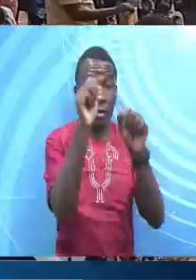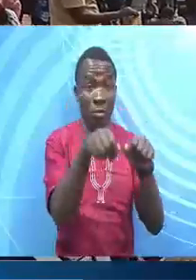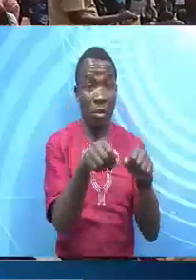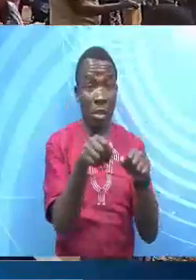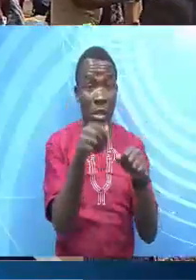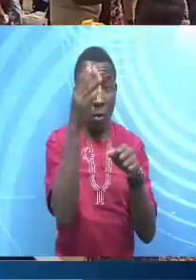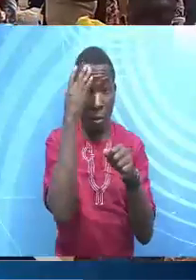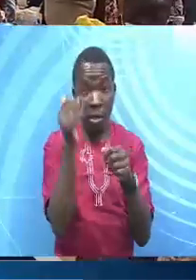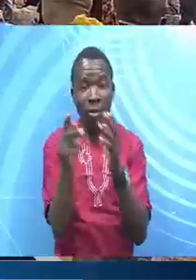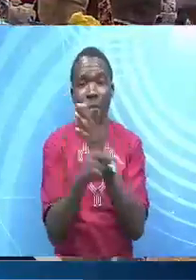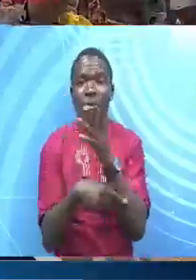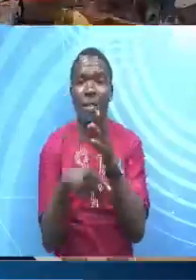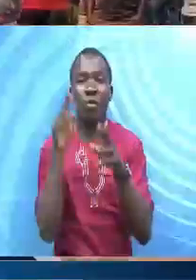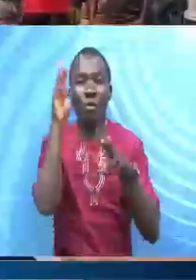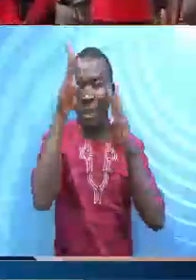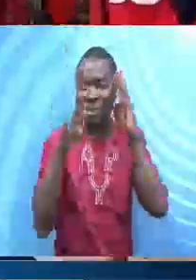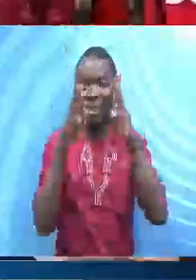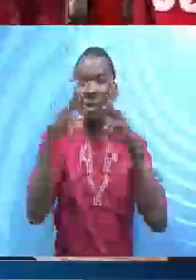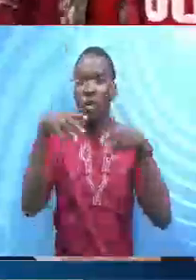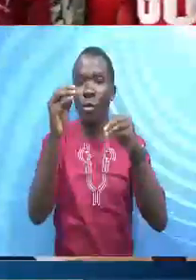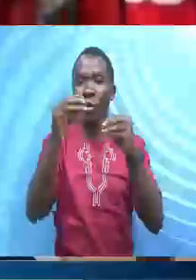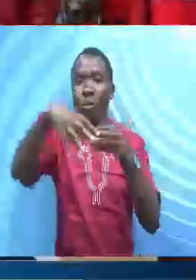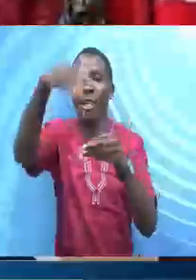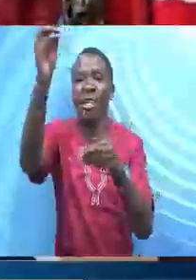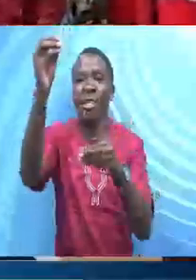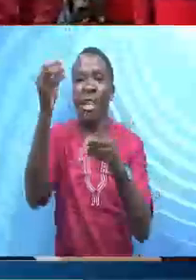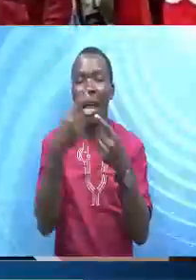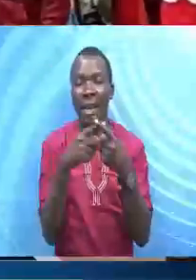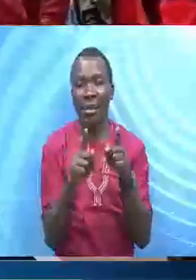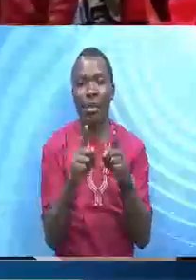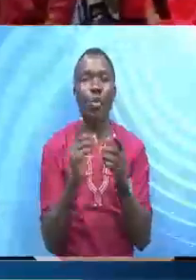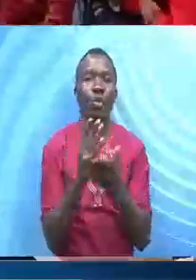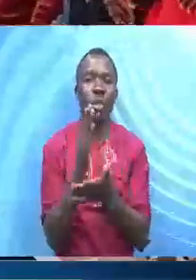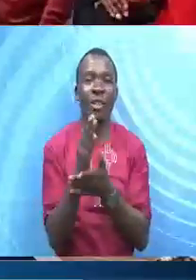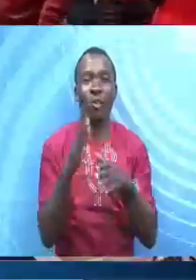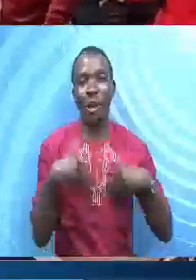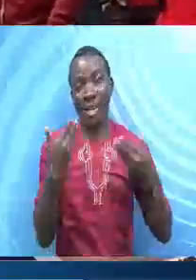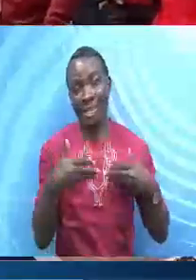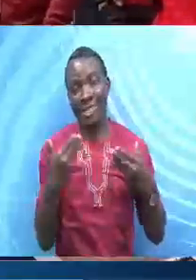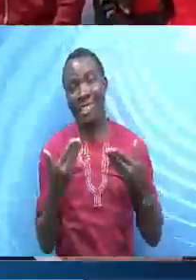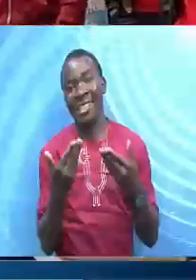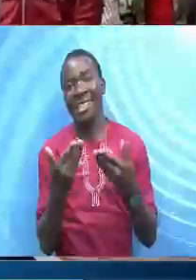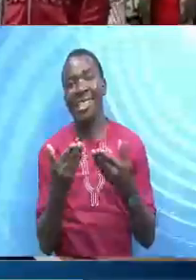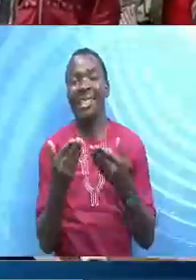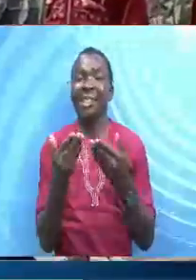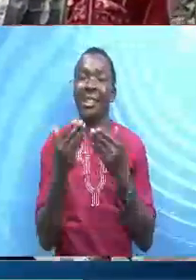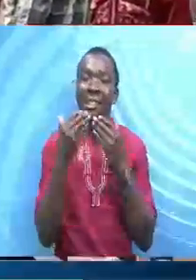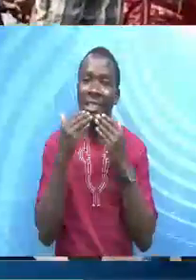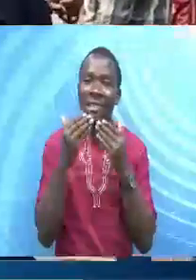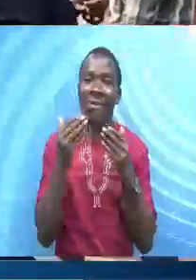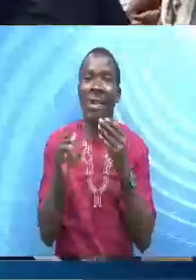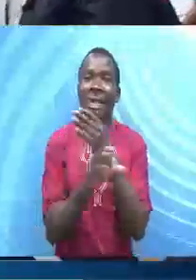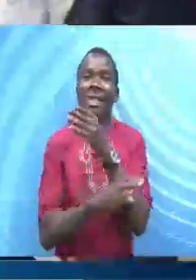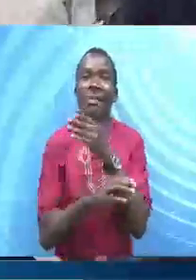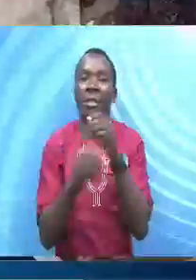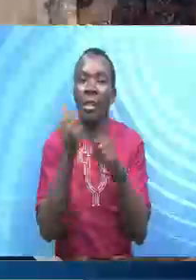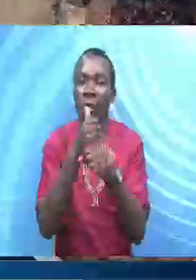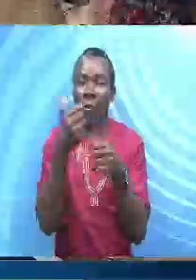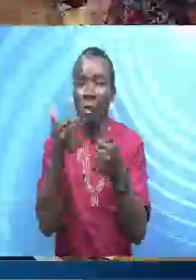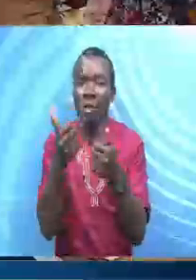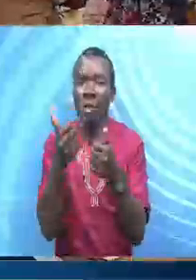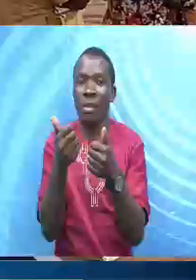ntara twari twahangayikijwe n'ukuntu turi bugere iyo tujya gusa twanezerewe ntacyo twashinza igihugu cyatugiriye neza.